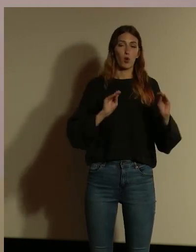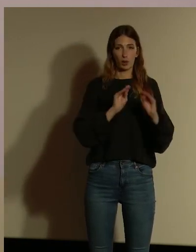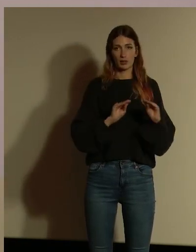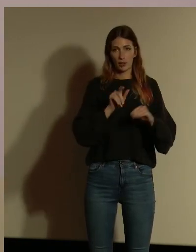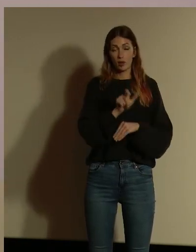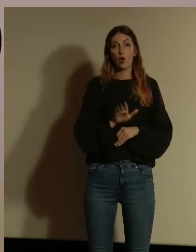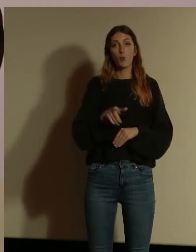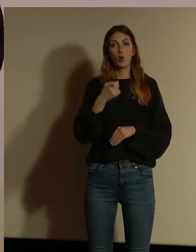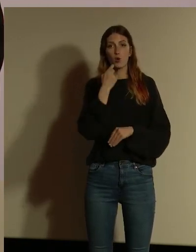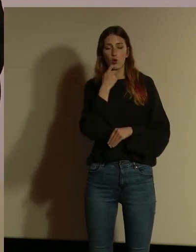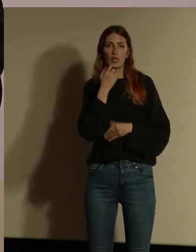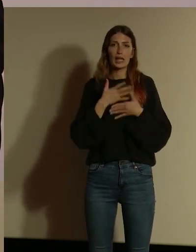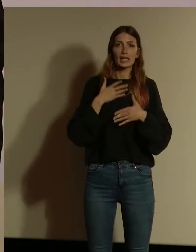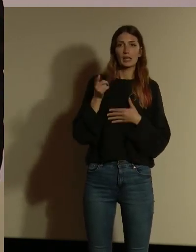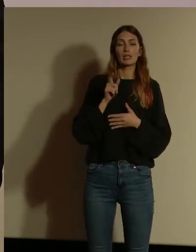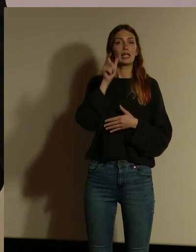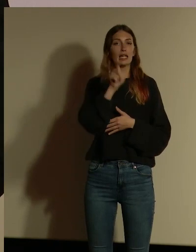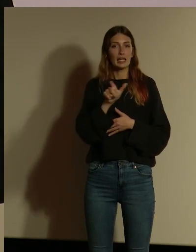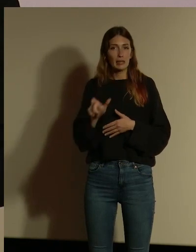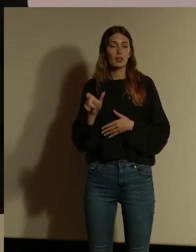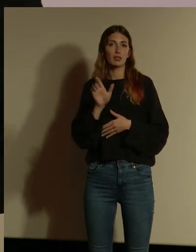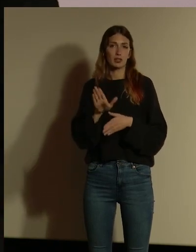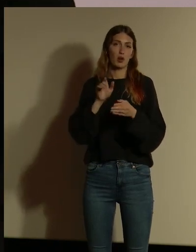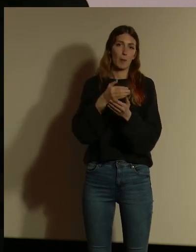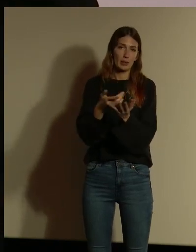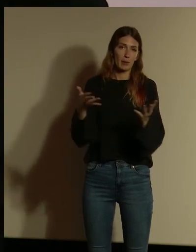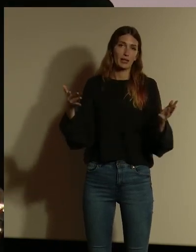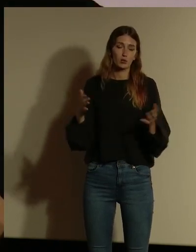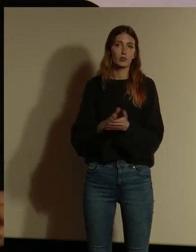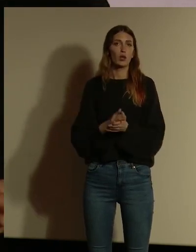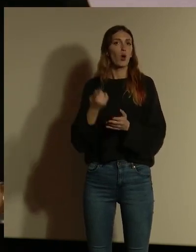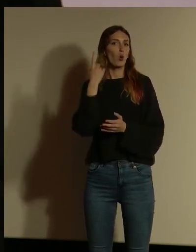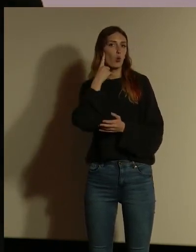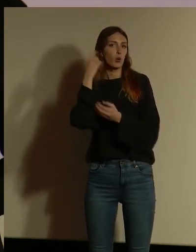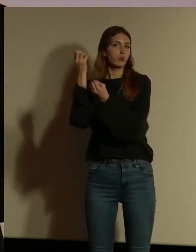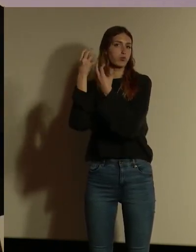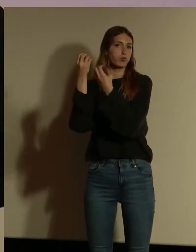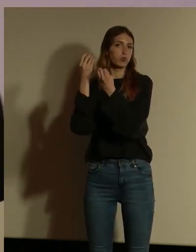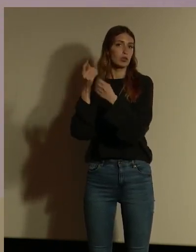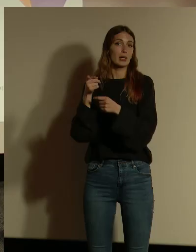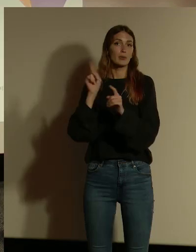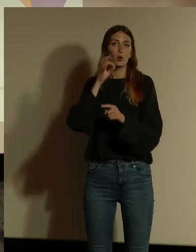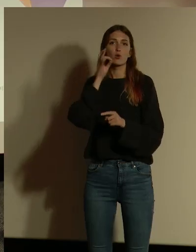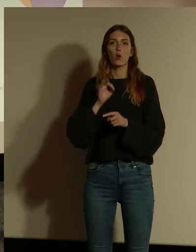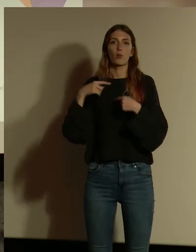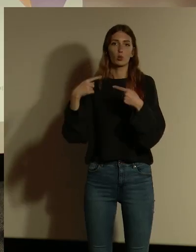ning tema huvi ja kirg on inimesed oma mitmekesisuses. Kuulame nüüd seda helifaili kogemuslugu.